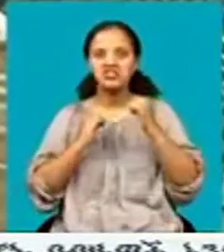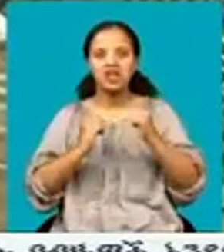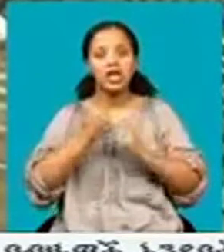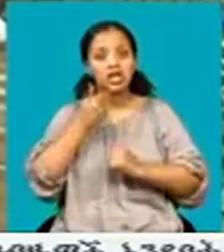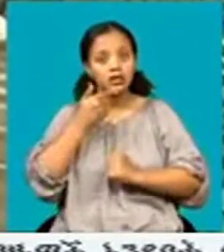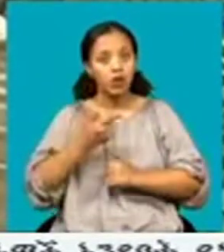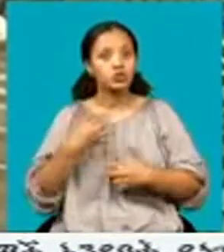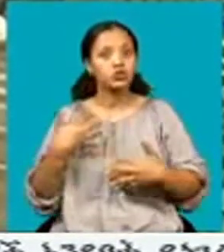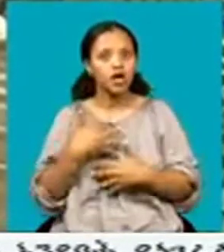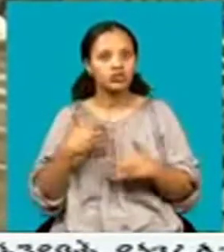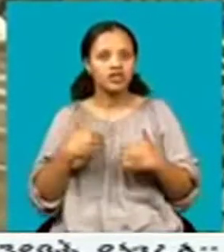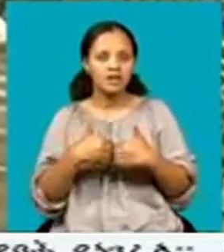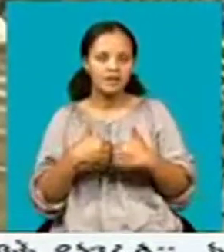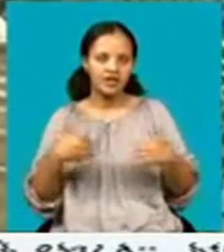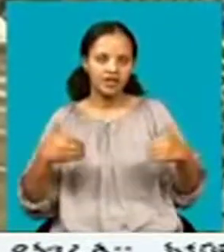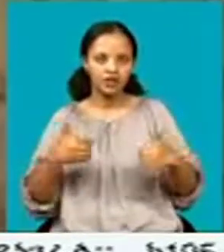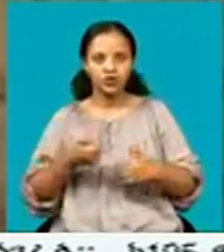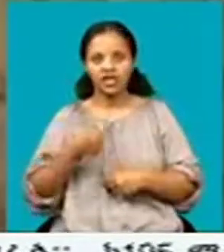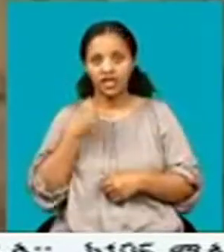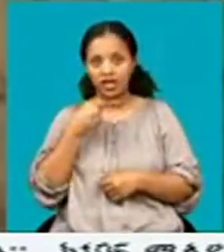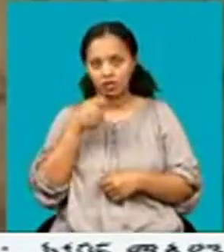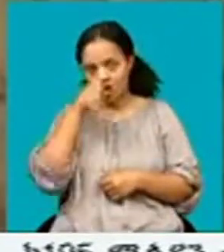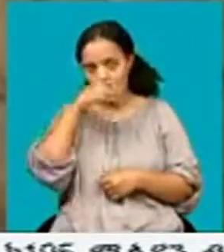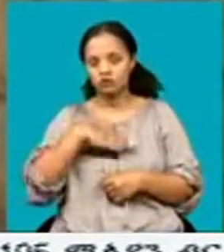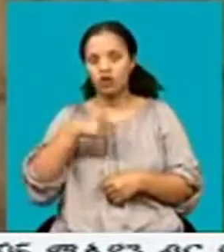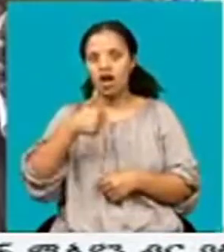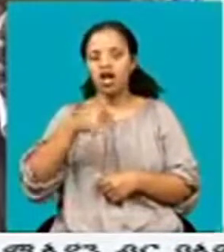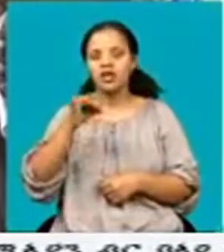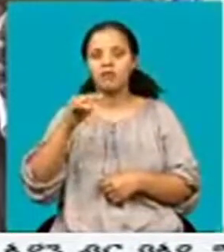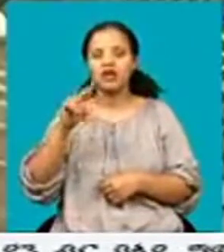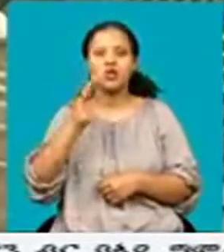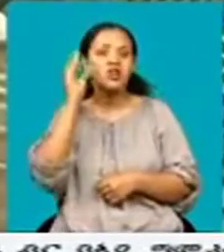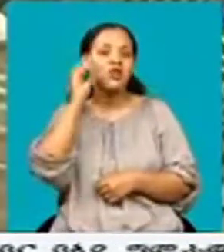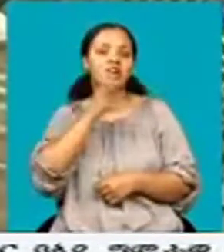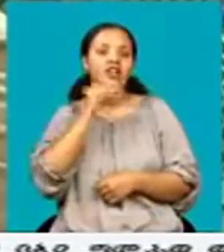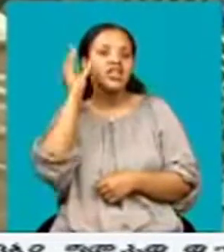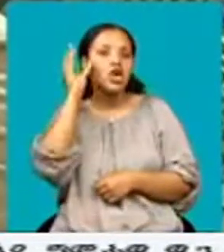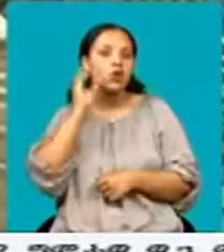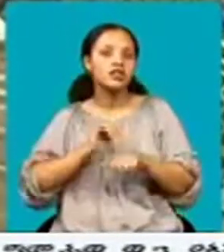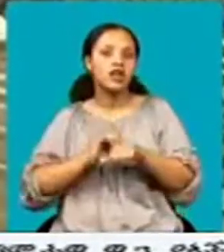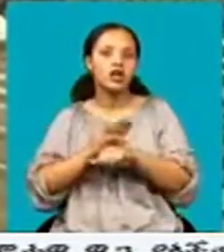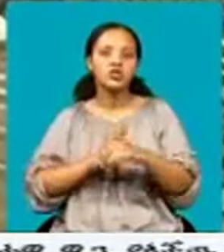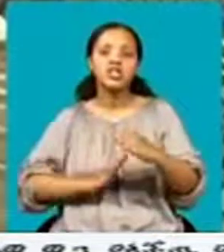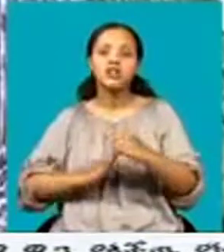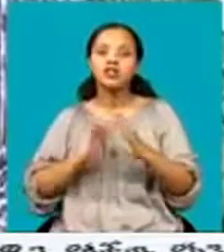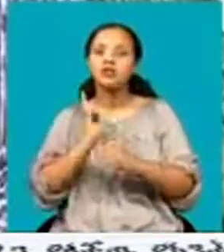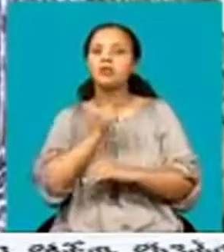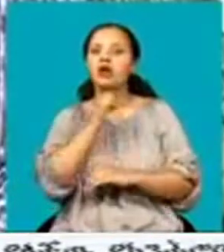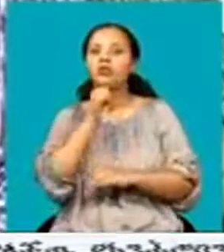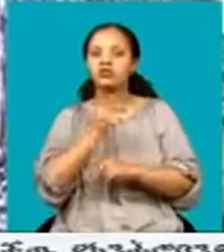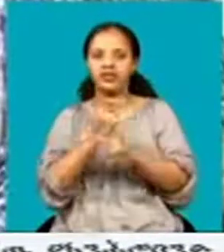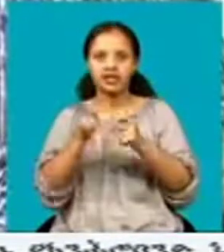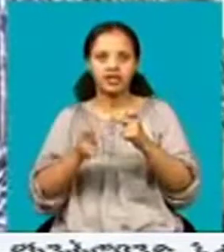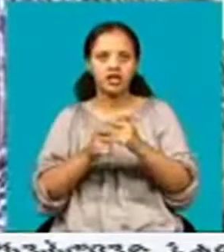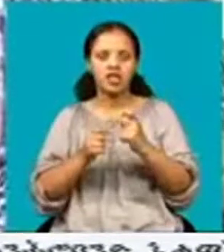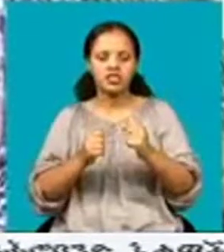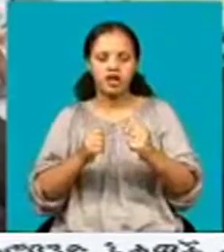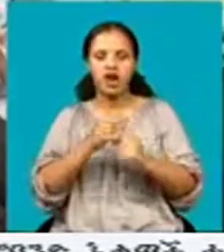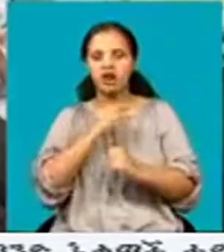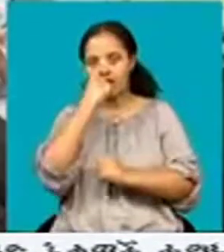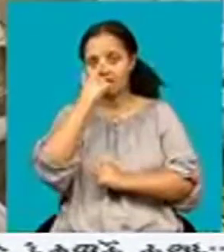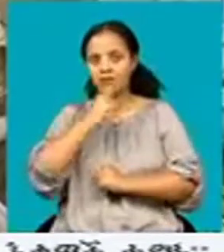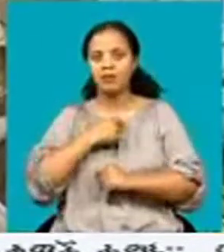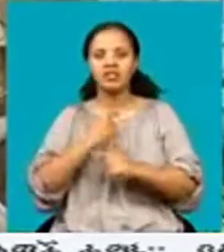የተባሉ ስጋቶች መለየታቸውን የነገሩን አቶ አለማየሁም ህወሓትና የህወሓት ተላላኪዎች እንቅፋት በማይሆኑበት ደረጃ ጠንካራና